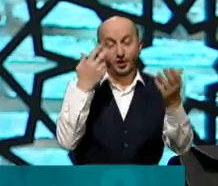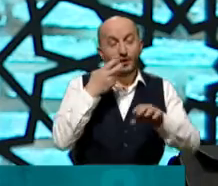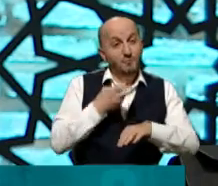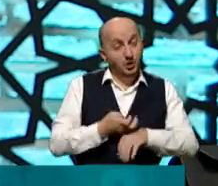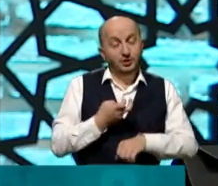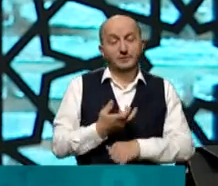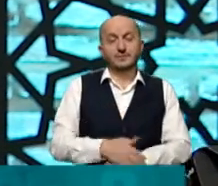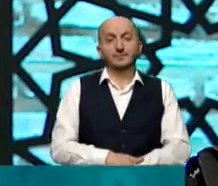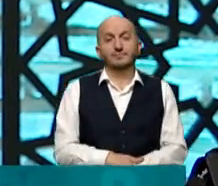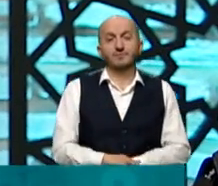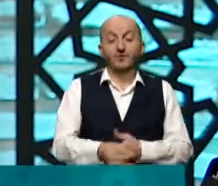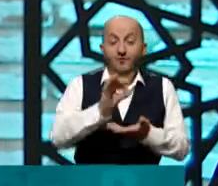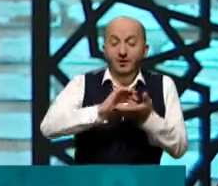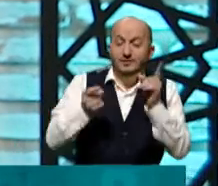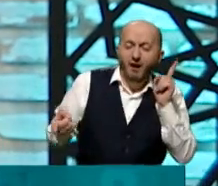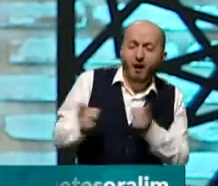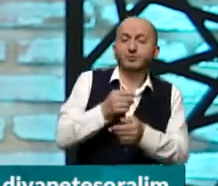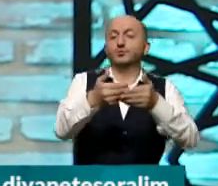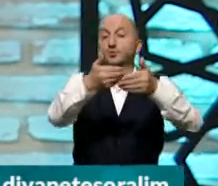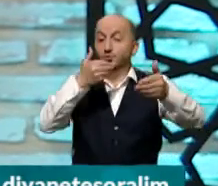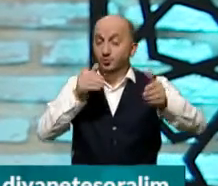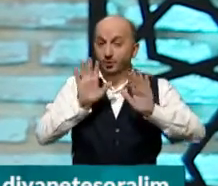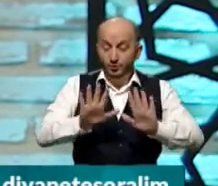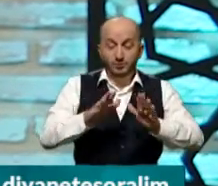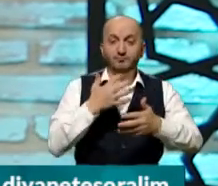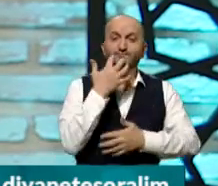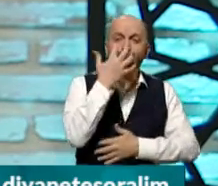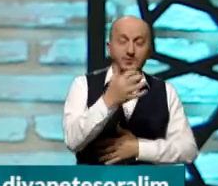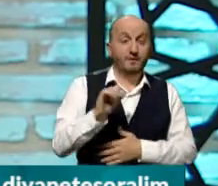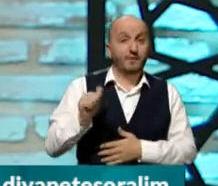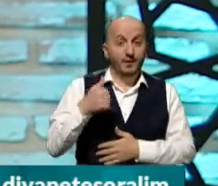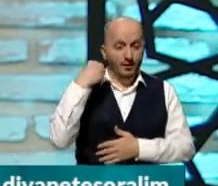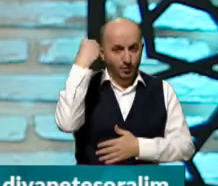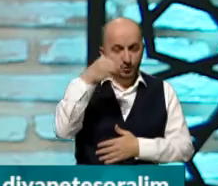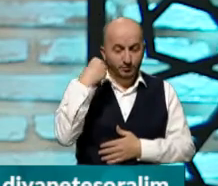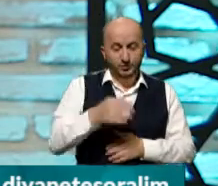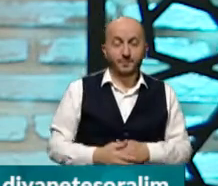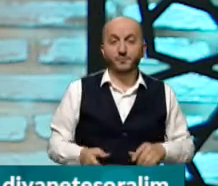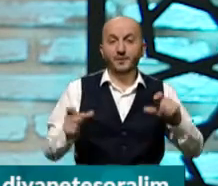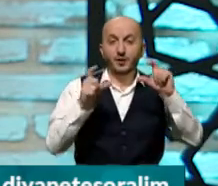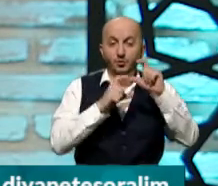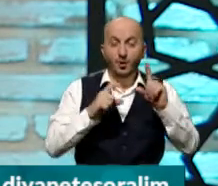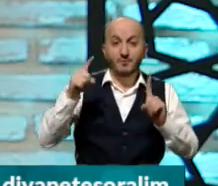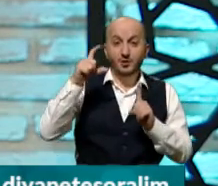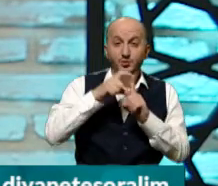hocam. İnşallah. Falın her türlüsünden uzak durmamızı tavsiye etti değerli hocamız. Sayın Süleyman Durgut, Kayseri'den telefon attığımızda. Hoş